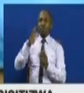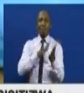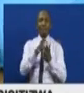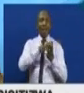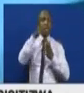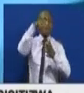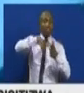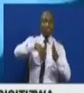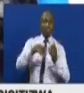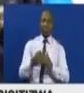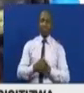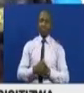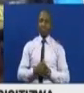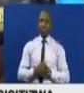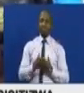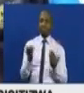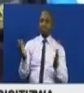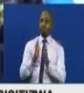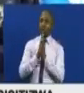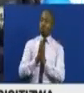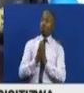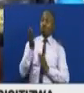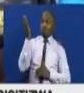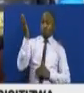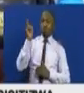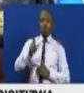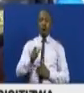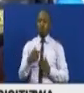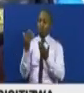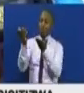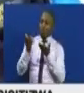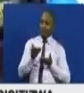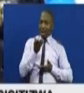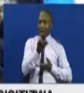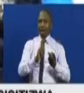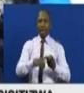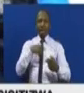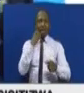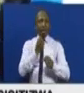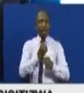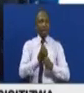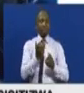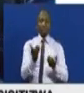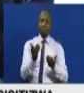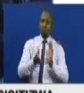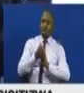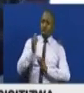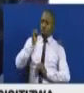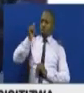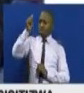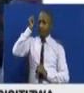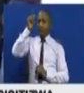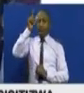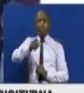kusema. Tunashukuru Mungu watu wameitikia mwitikio. Tangu hiyo juzi jana watu